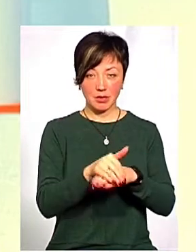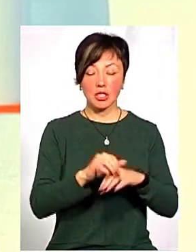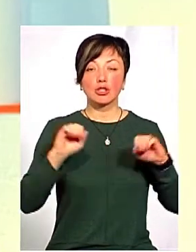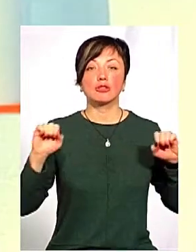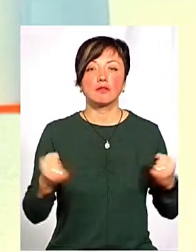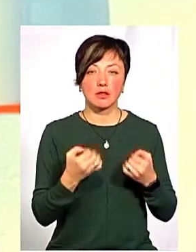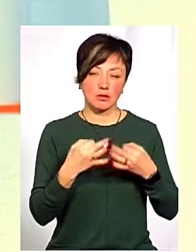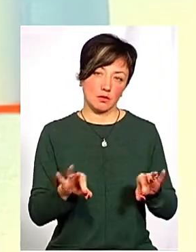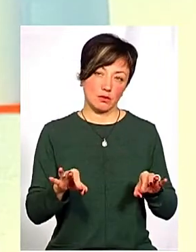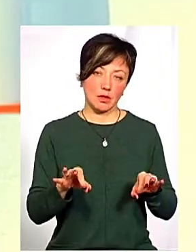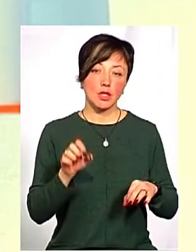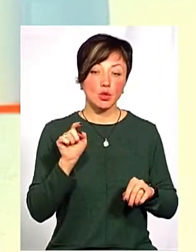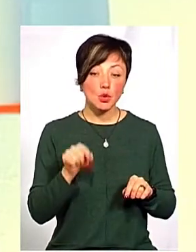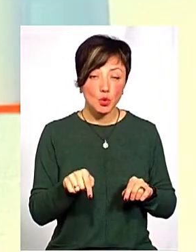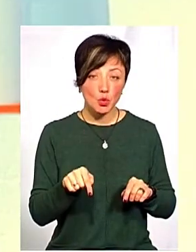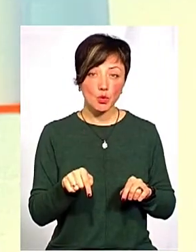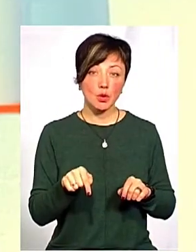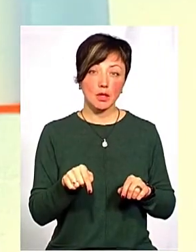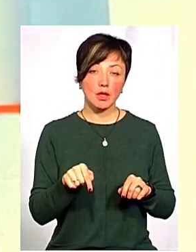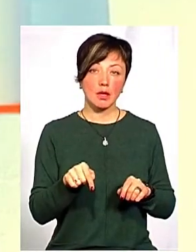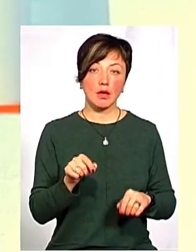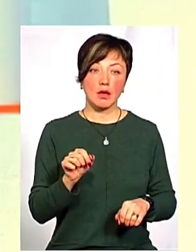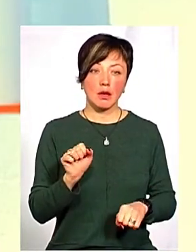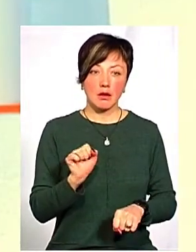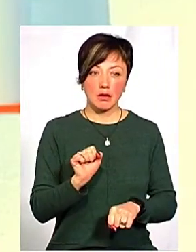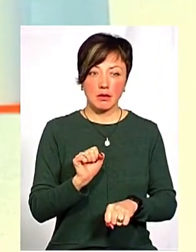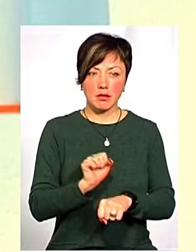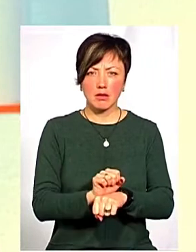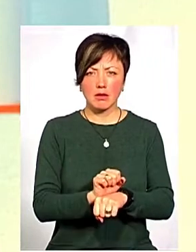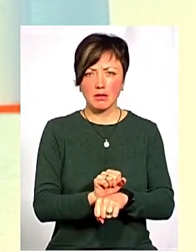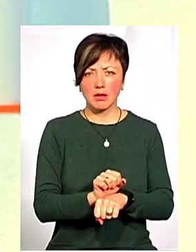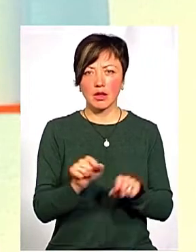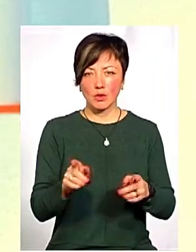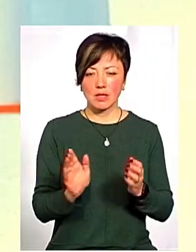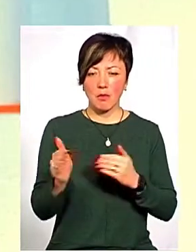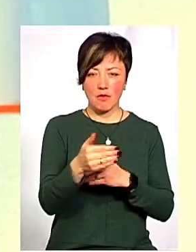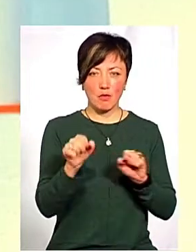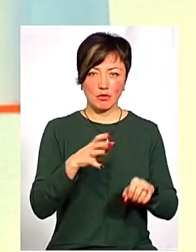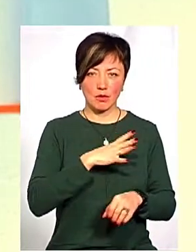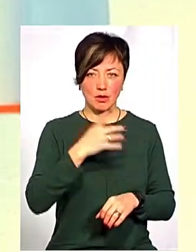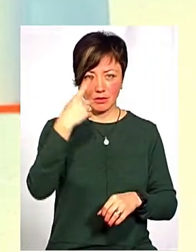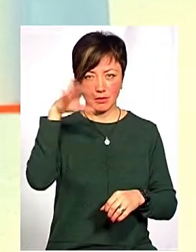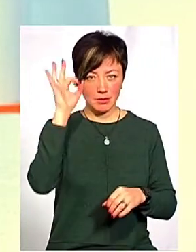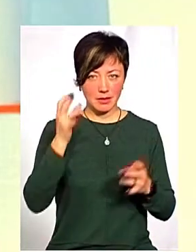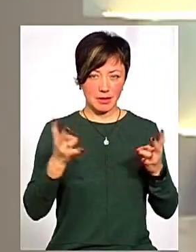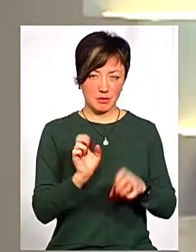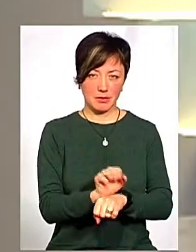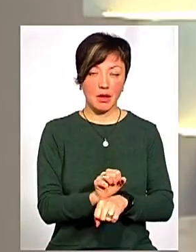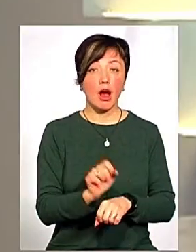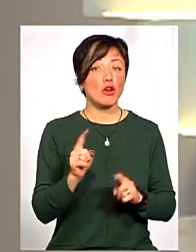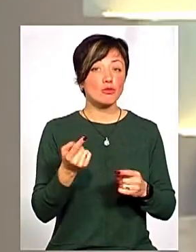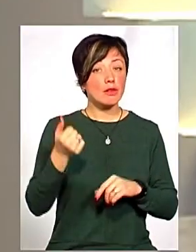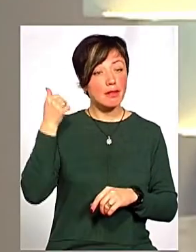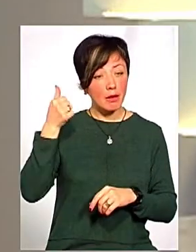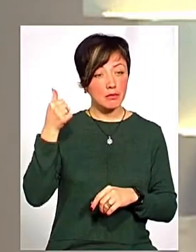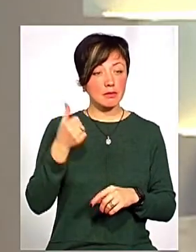набагато швидше дозволеного. І тут відгальмовуються, я кажу, чому ви гальмуєте? Та тут за поворотом можуть стояти, з руками треба відтримати. Я кажу, а чому